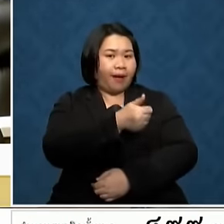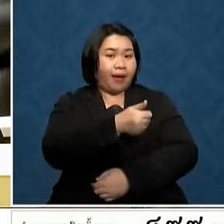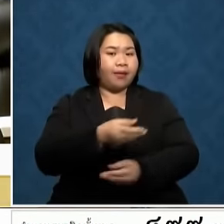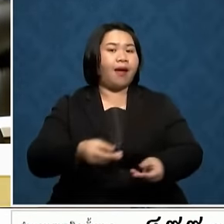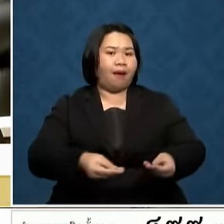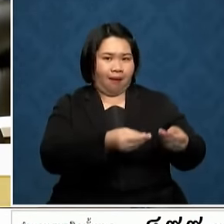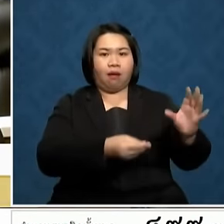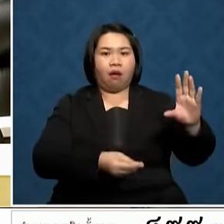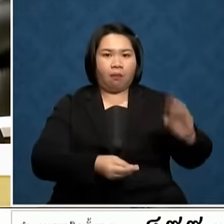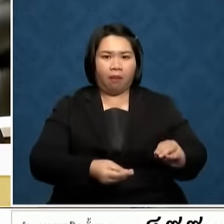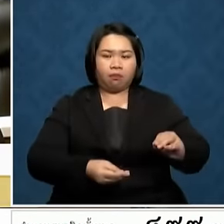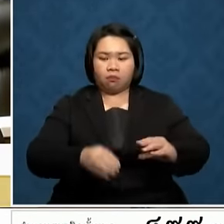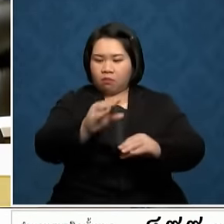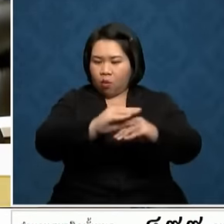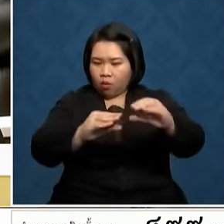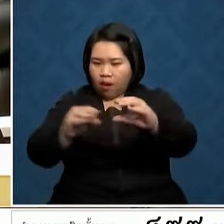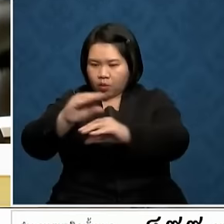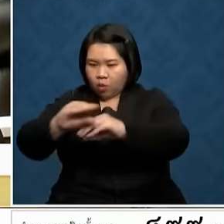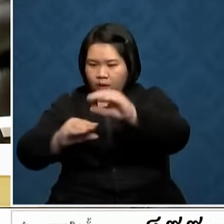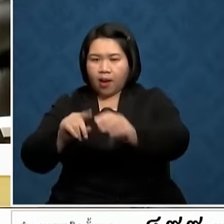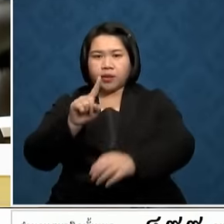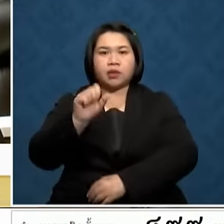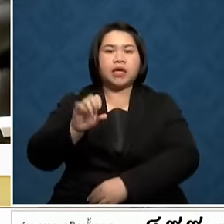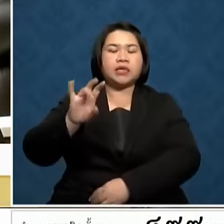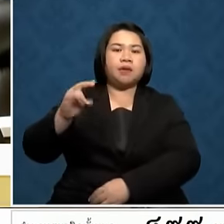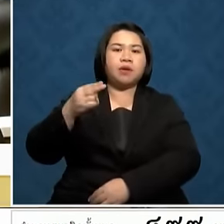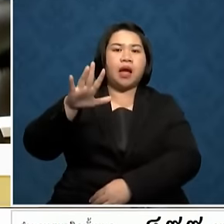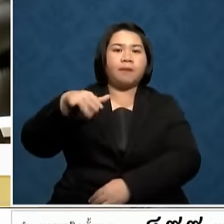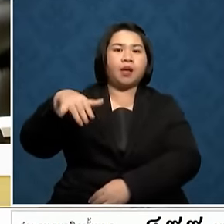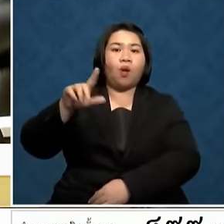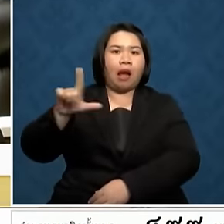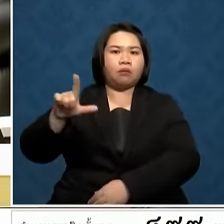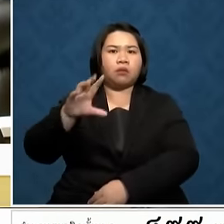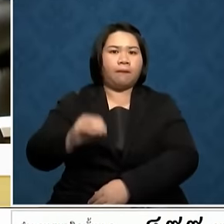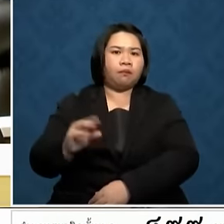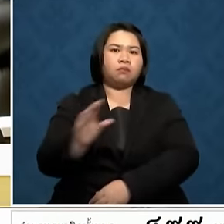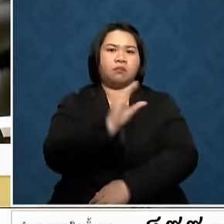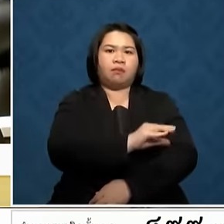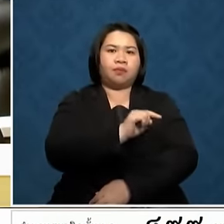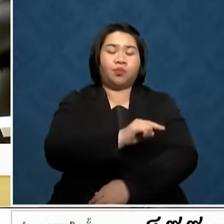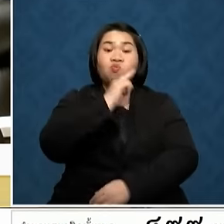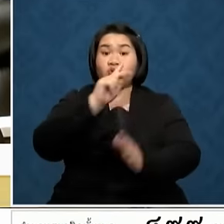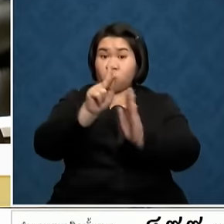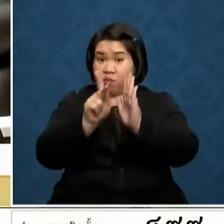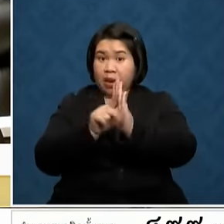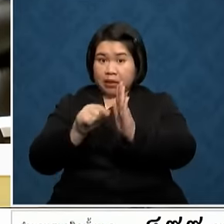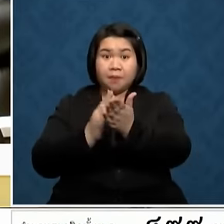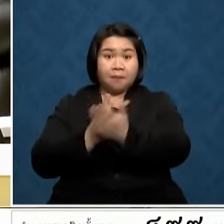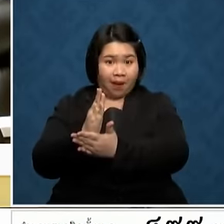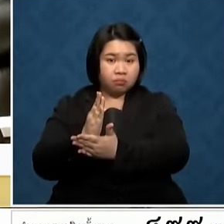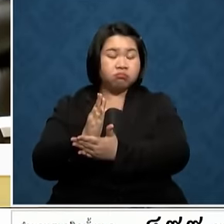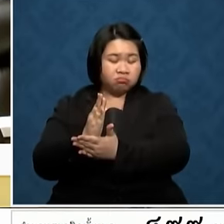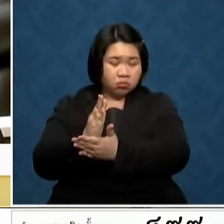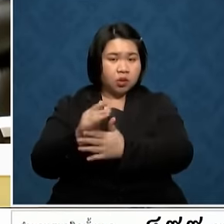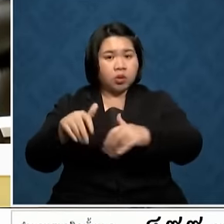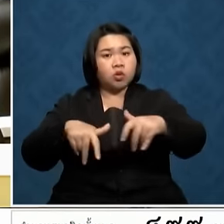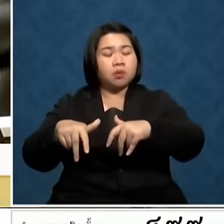ปมาณสรนิโกบยออื่ รวมกทงหมด 1,75 พักวาล้านบาทแน่นอนครับวาหากรางกฎหมายชันี้ผ่านสปาบุภวัสดรป